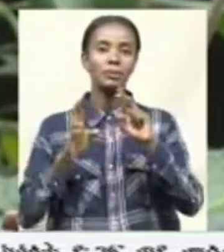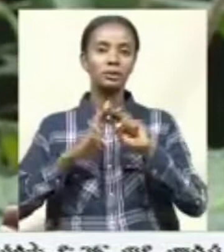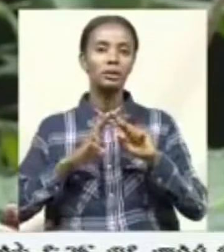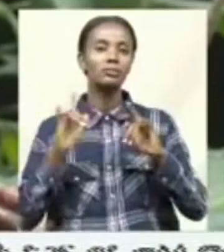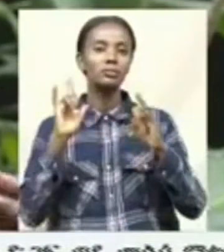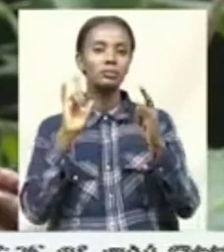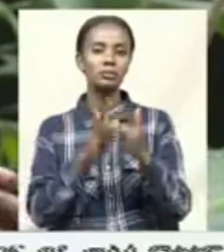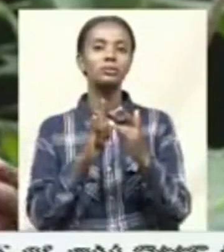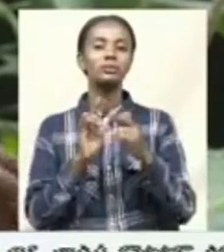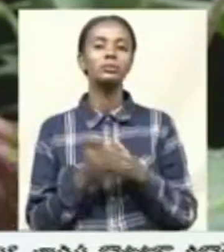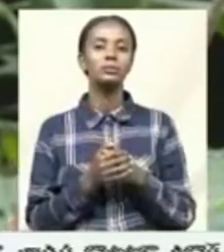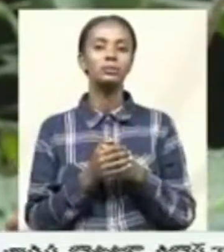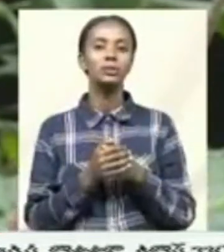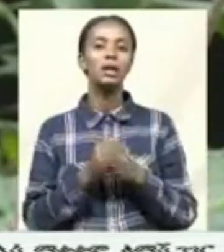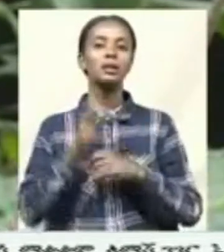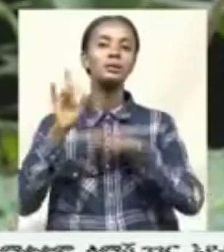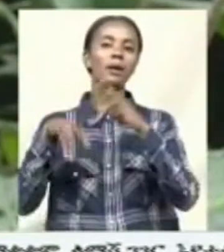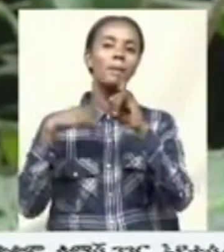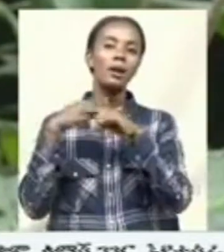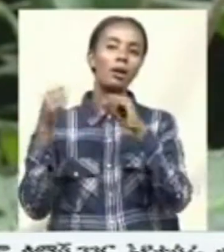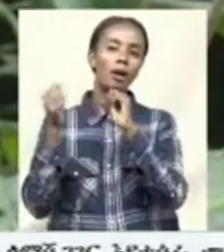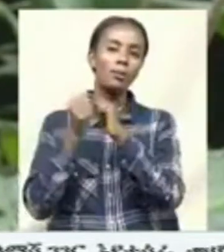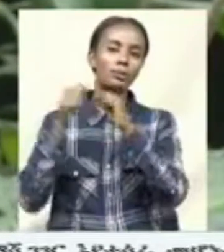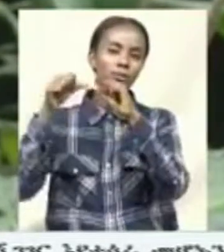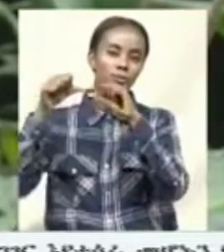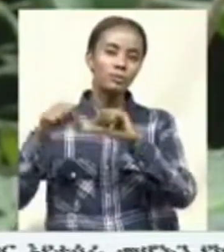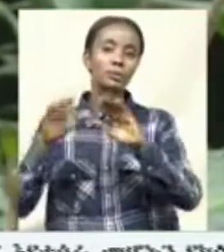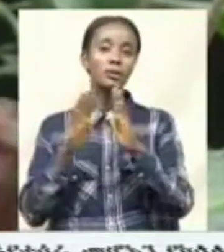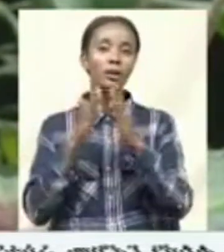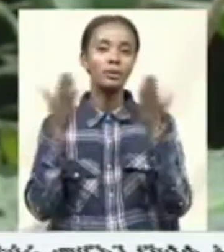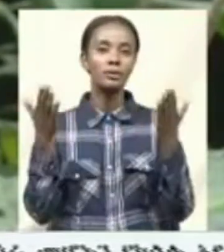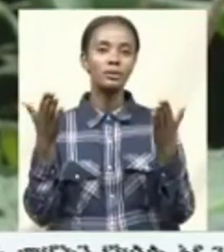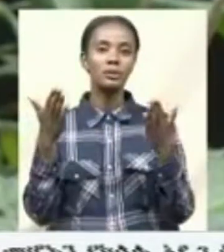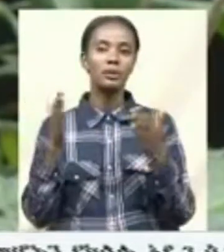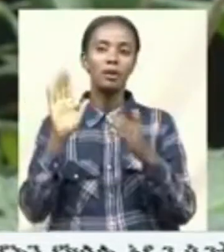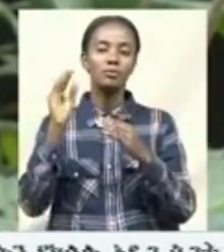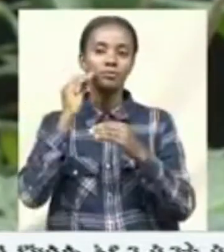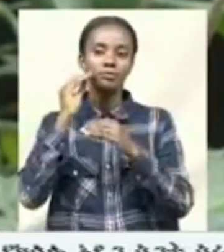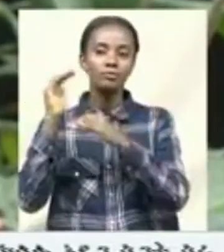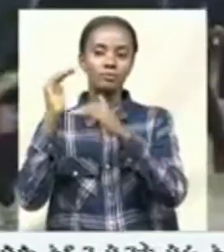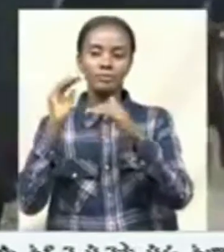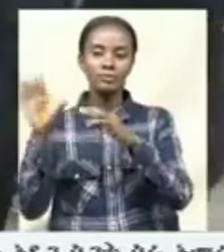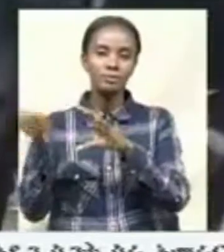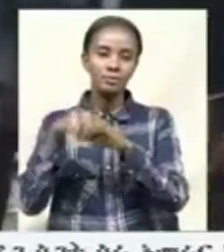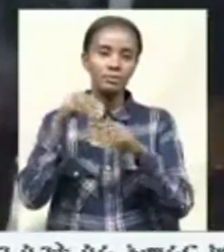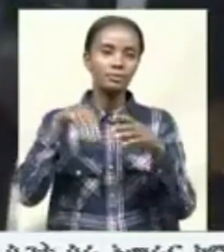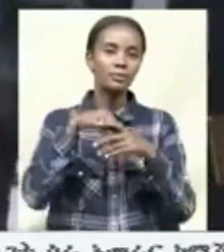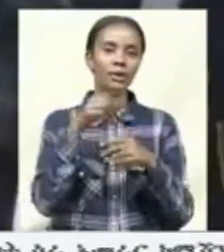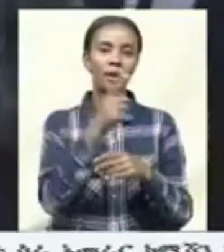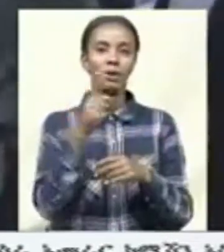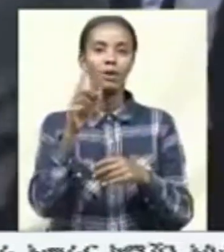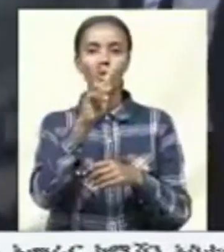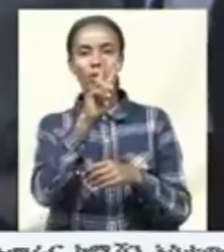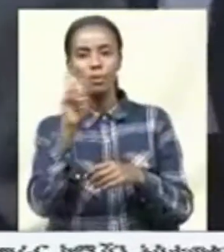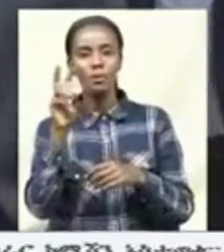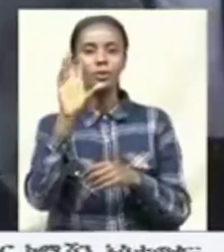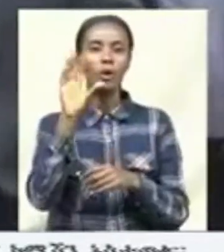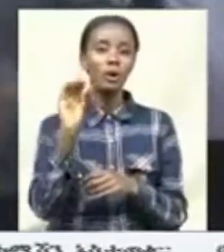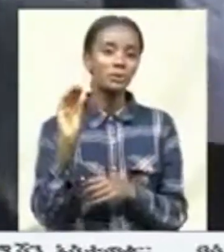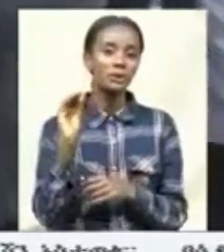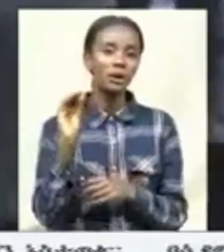የሚወዷቸውን ለዘመናት አብሯቸው የቆዩት መጻሕፍትን ከሸልፎቻቸው በማንሳት አንዳንዶቹ እስከ